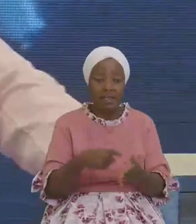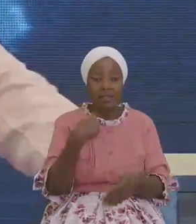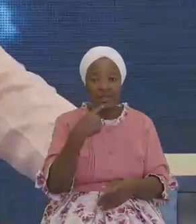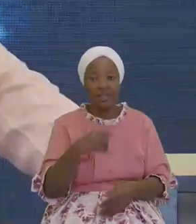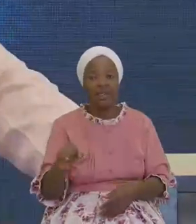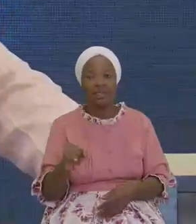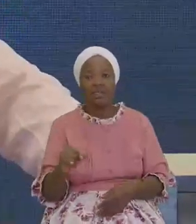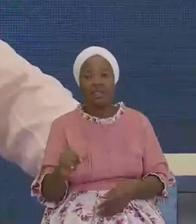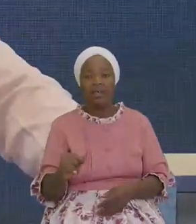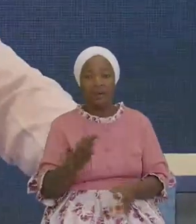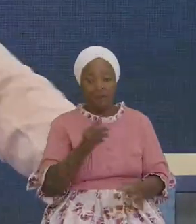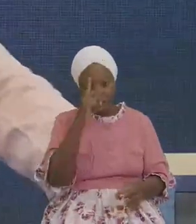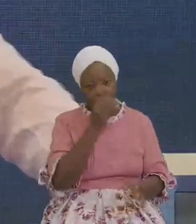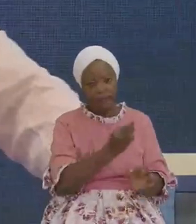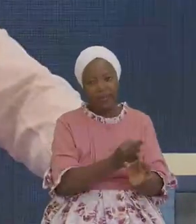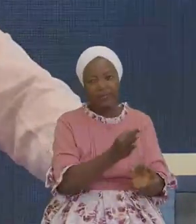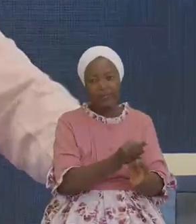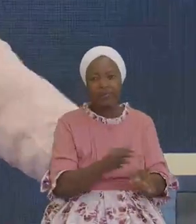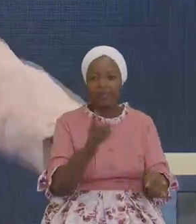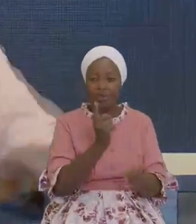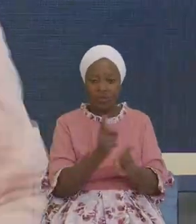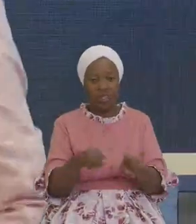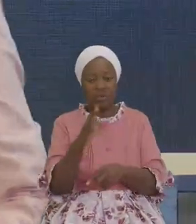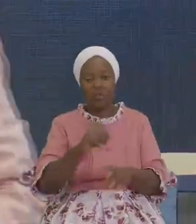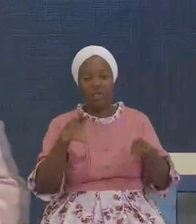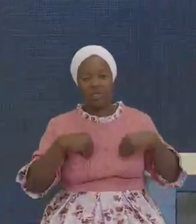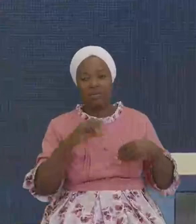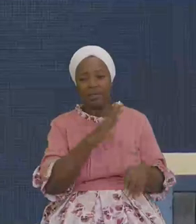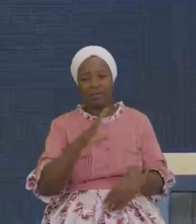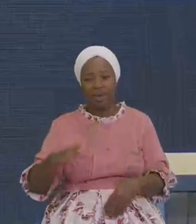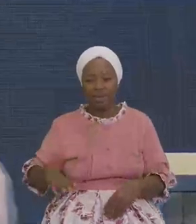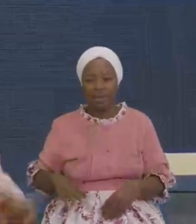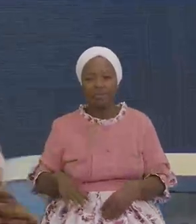doit accepter cette parole digne d'être reçue, comme tu